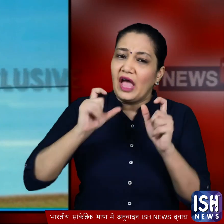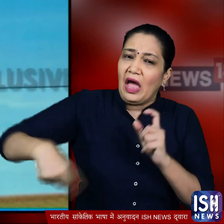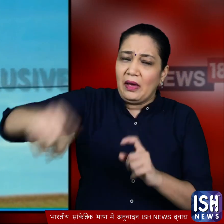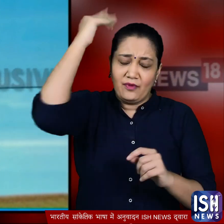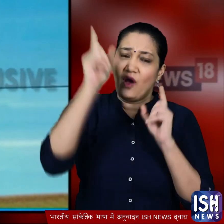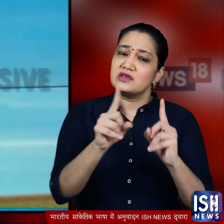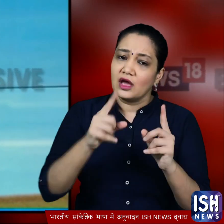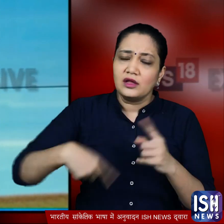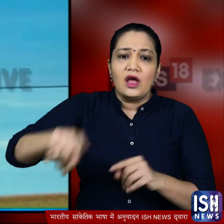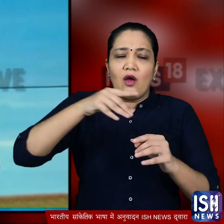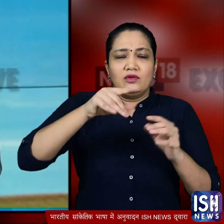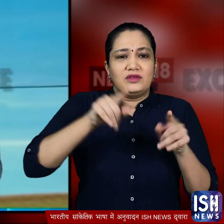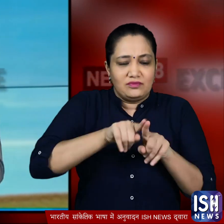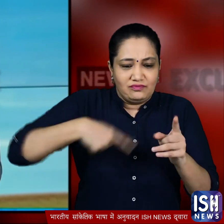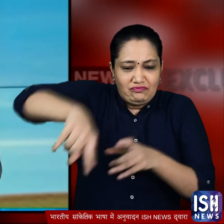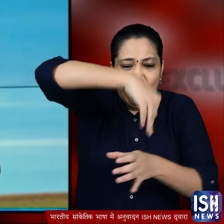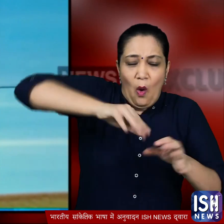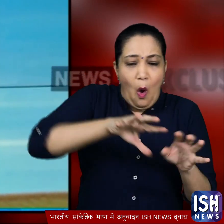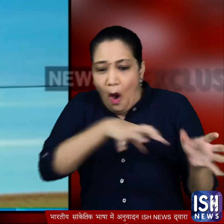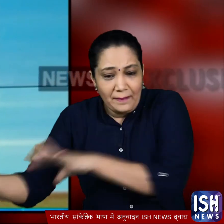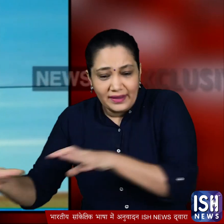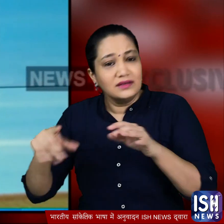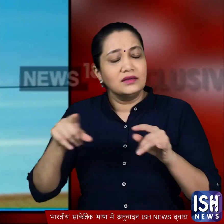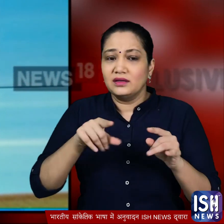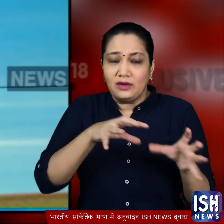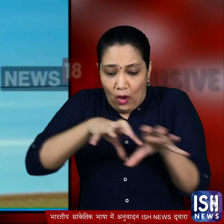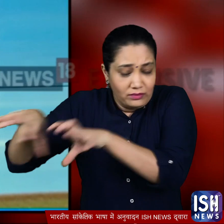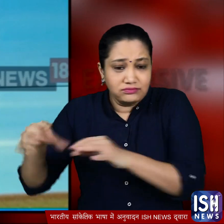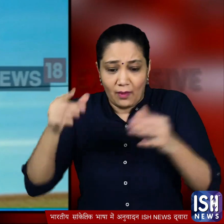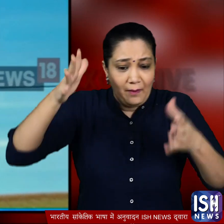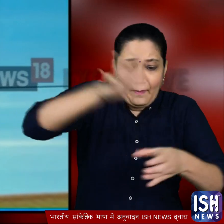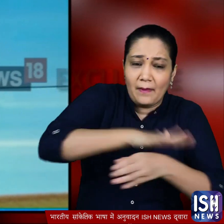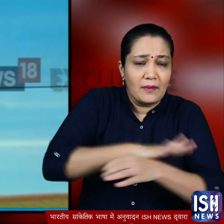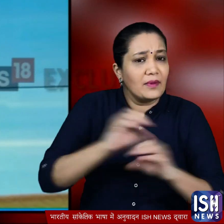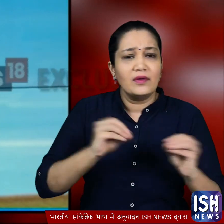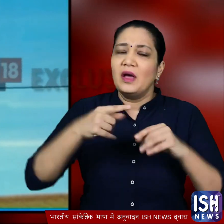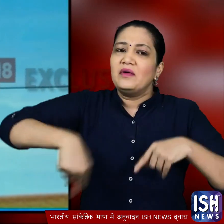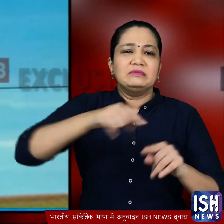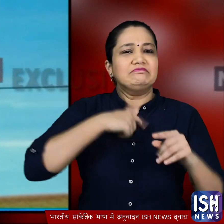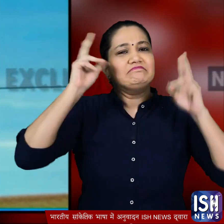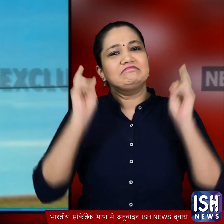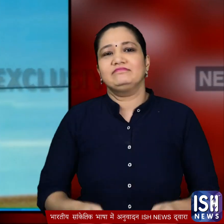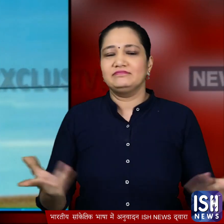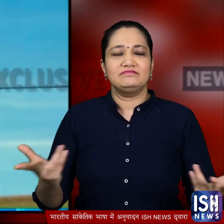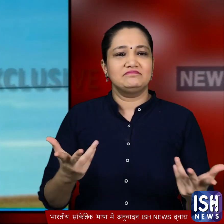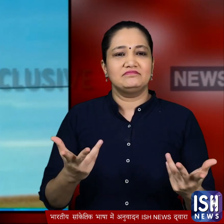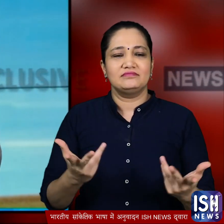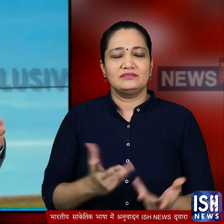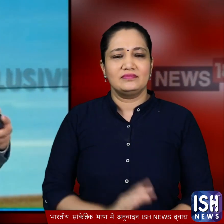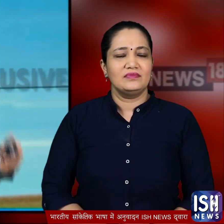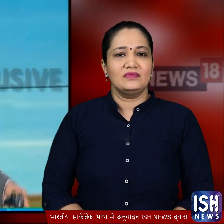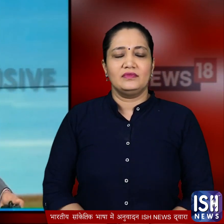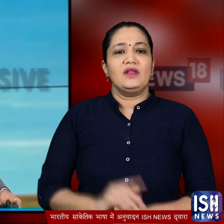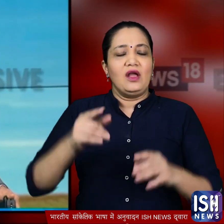कि बोरवेल को खुला छोड़ने वालों पर कार्रवाई की जाएगी, लेकिन हमने तो न सुधरने की कसम खा रखी है, जिसकी वजह से न